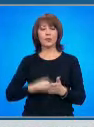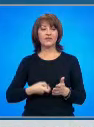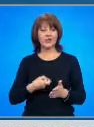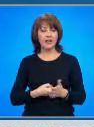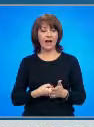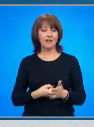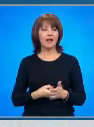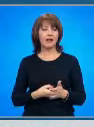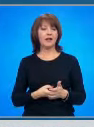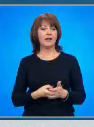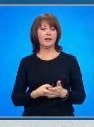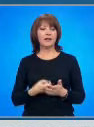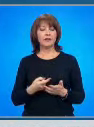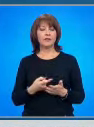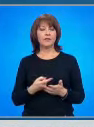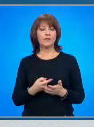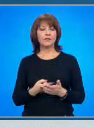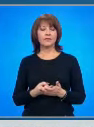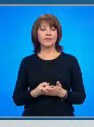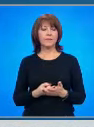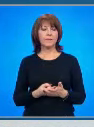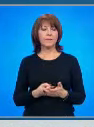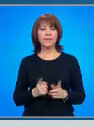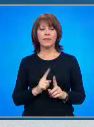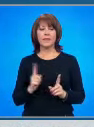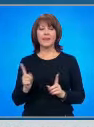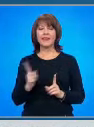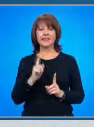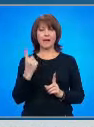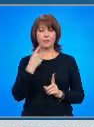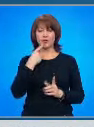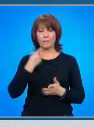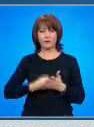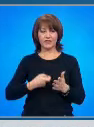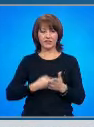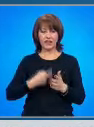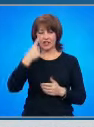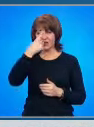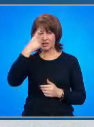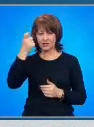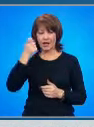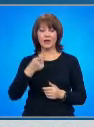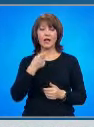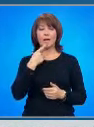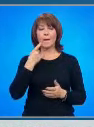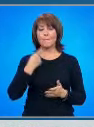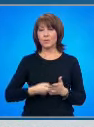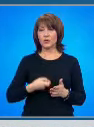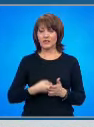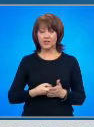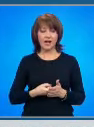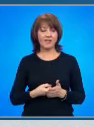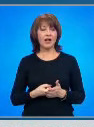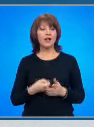думите от първия доклад, цифрите, и не само, че ги потвърждава, а потвърждава и нещо друго, което към предишния ден не го